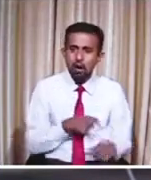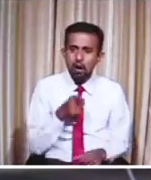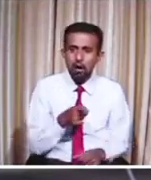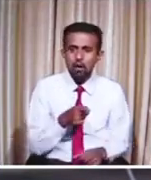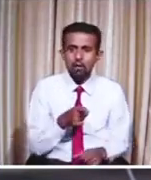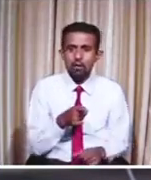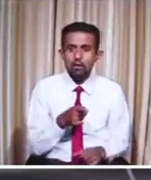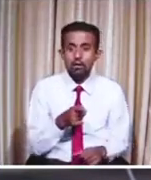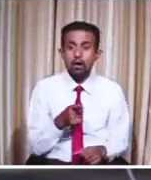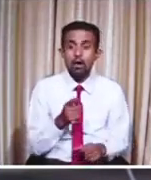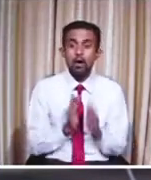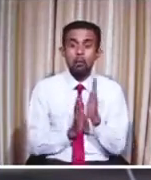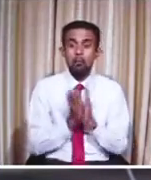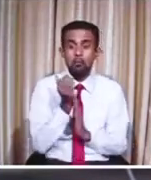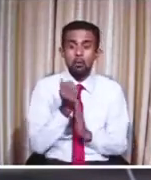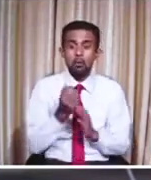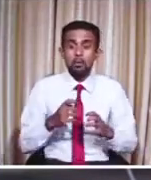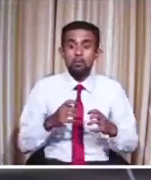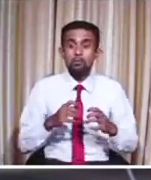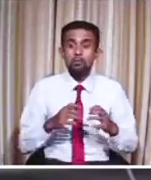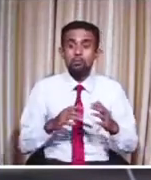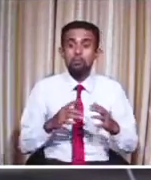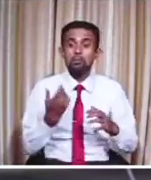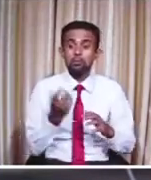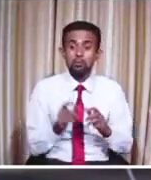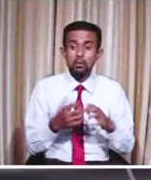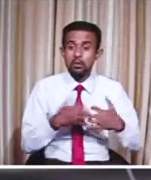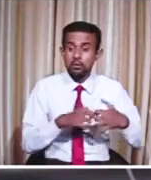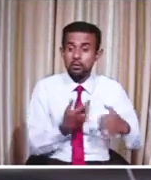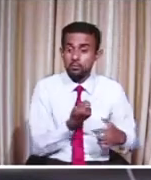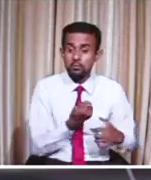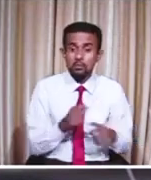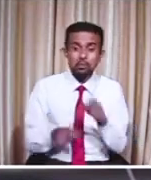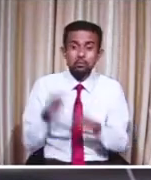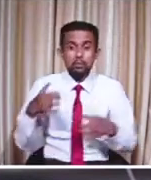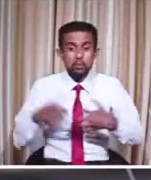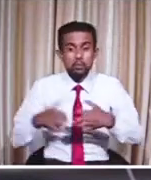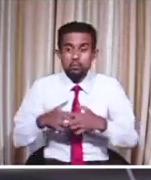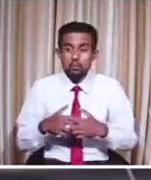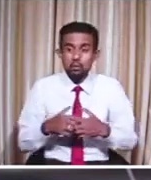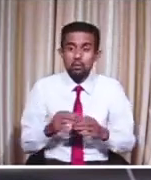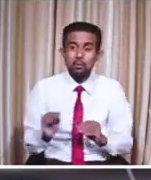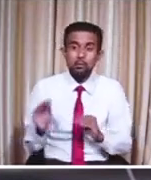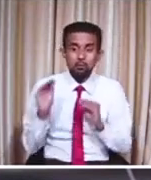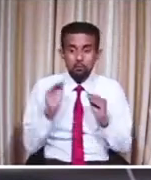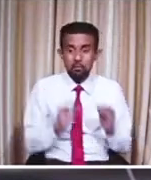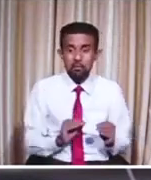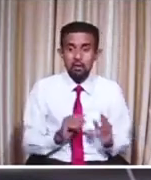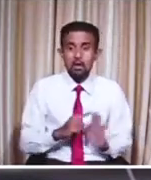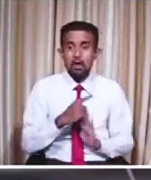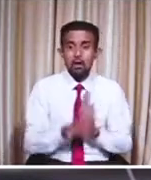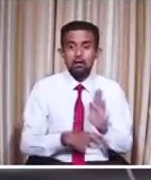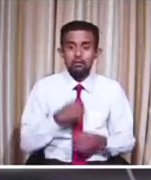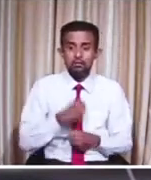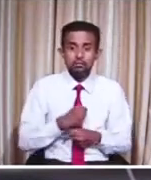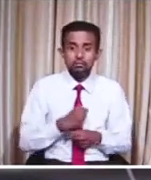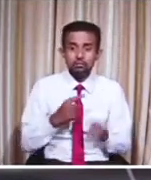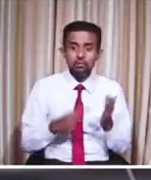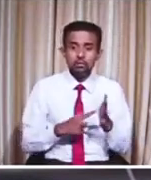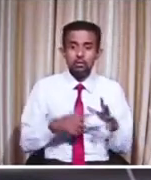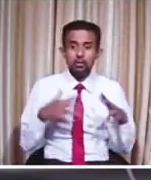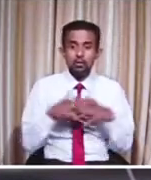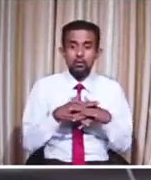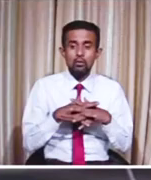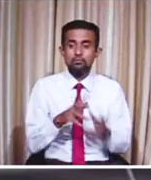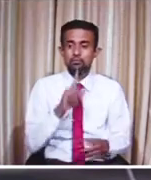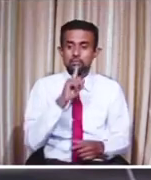එතකොට තමයි මානව ආපදාව ඇති වෙන්නේ. ආර්ථික ආපදාව මානව ආපදාවක් බවට පත් වුණාම තමයි ශ්‍රී ලංකා රජයේ නීතිය හා